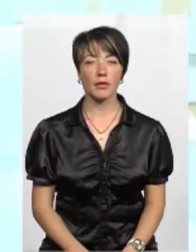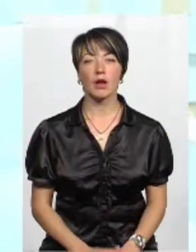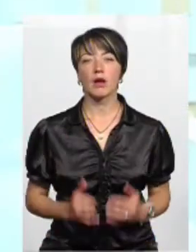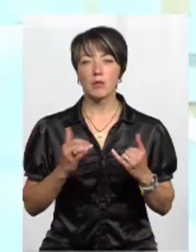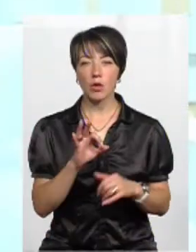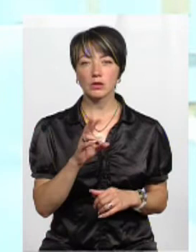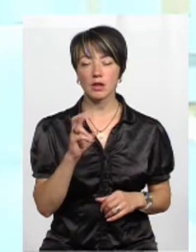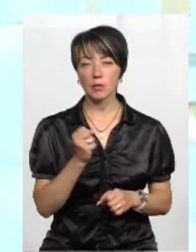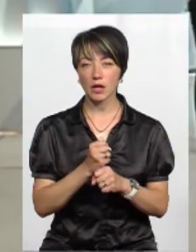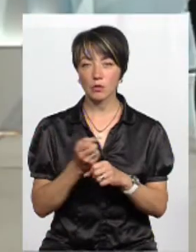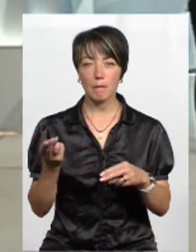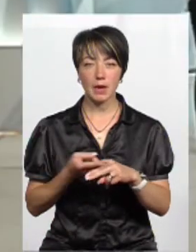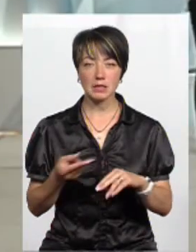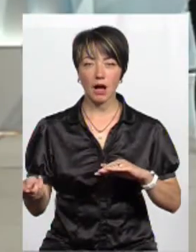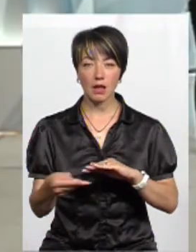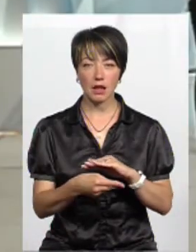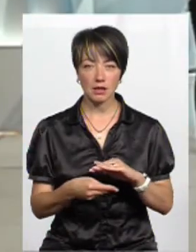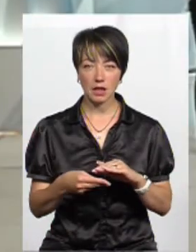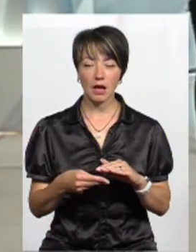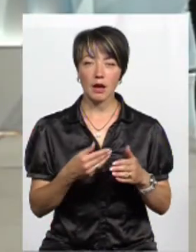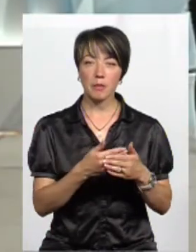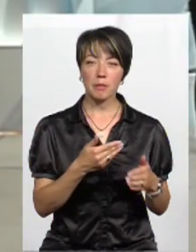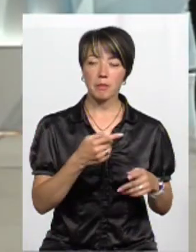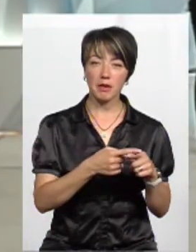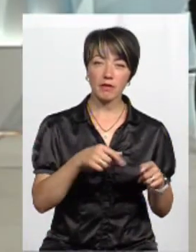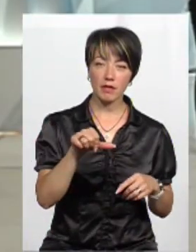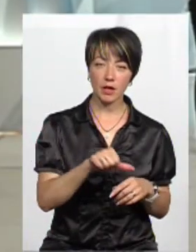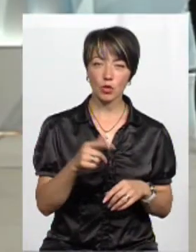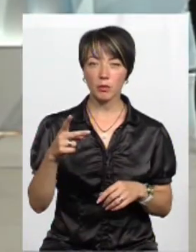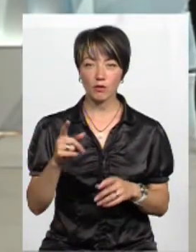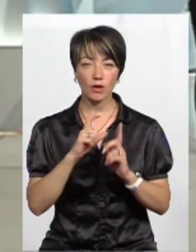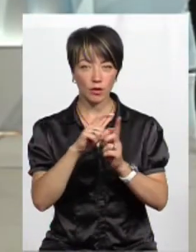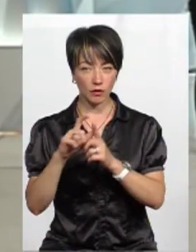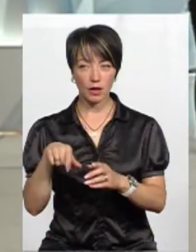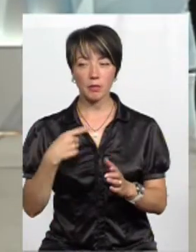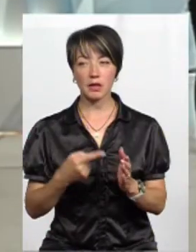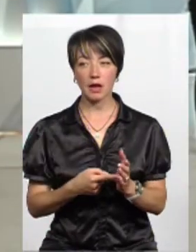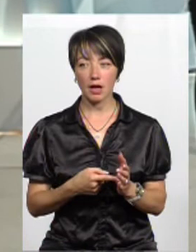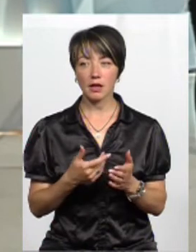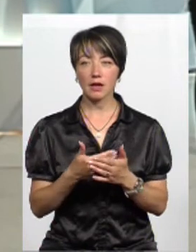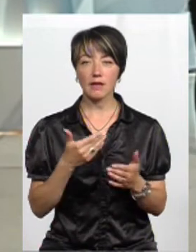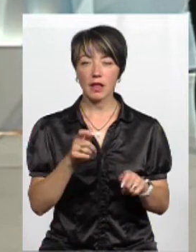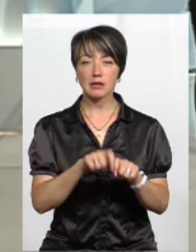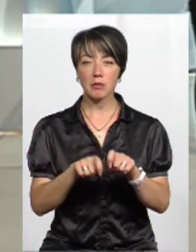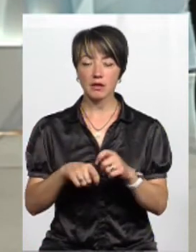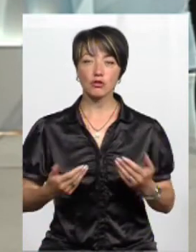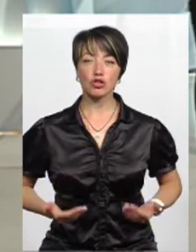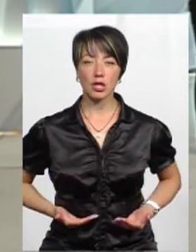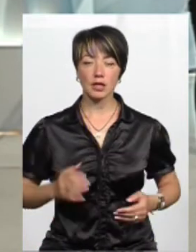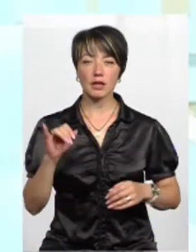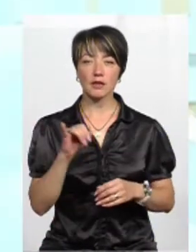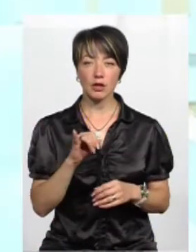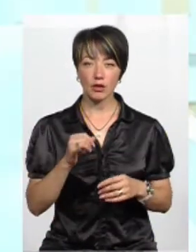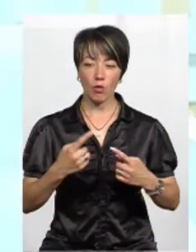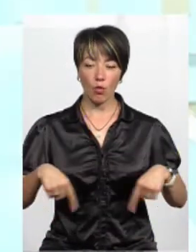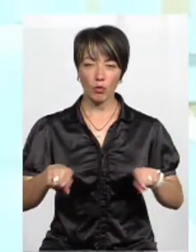Пані Оксано, наголошую, працюємо без агітації. Від півхвилини до півтори у вас буде для відповіді на питання від експертів,